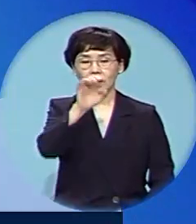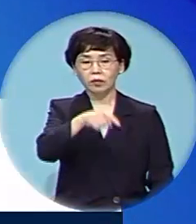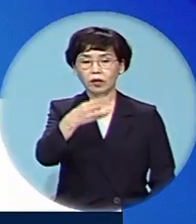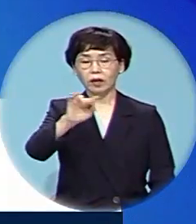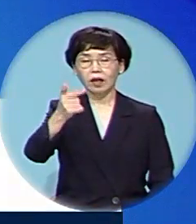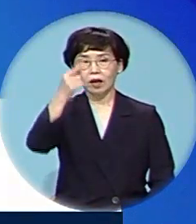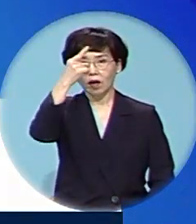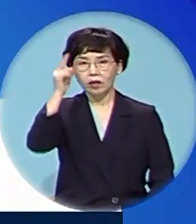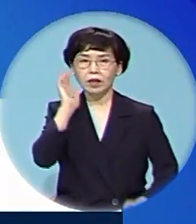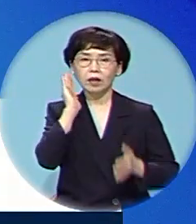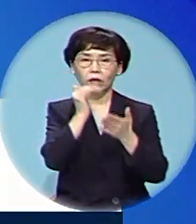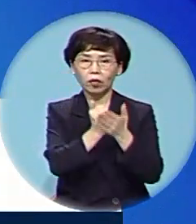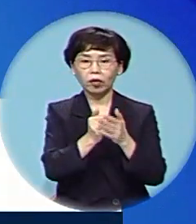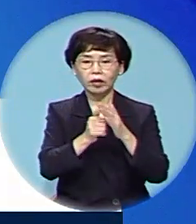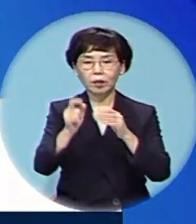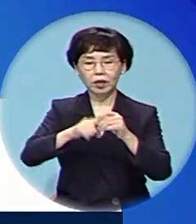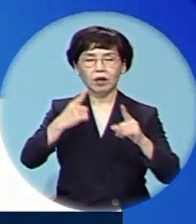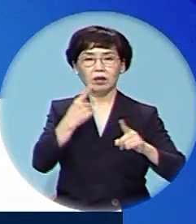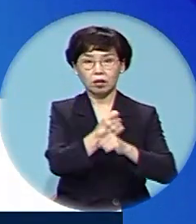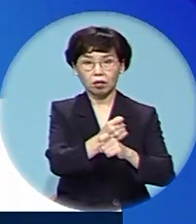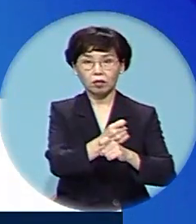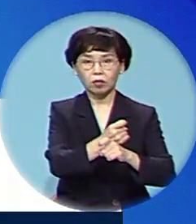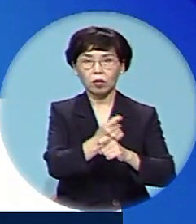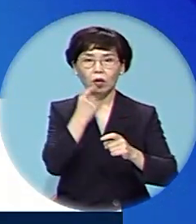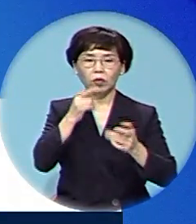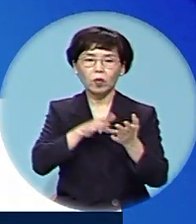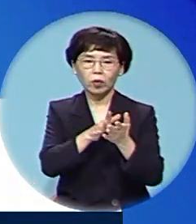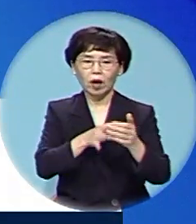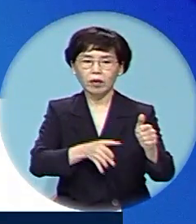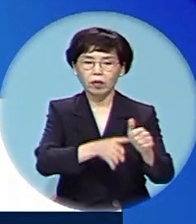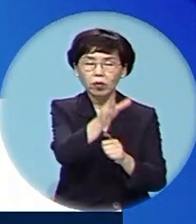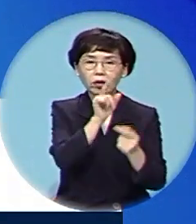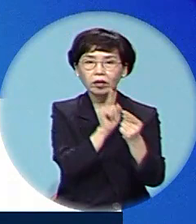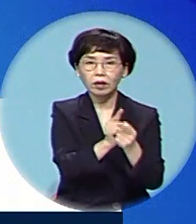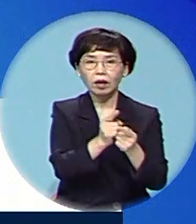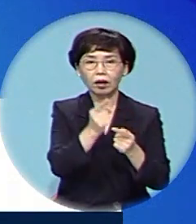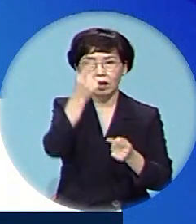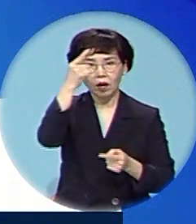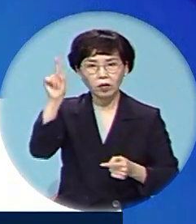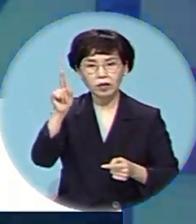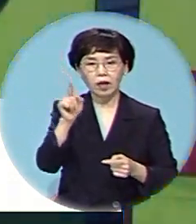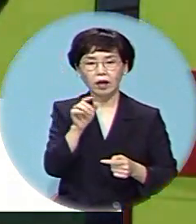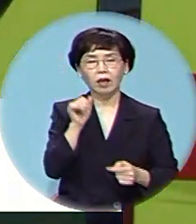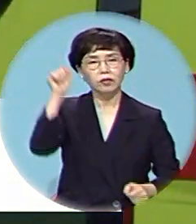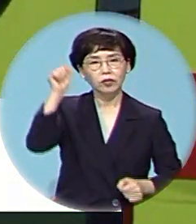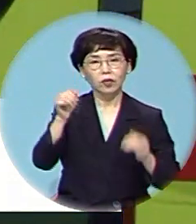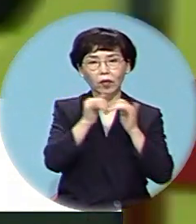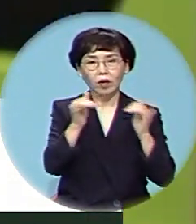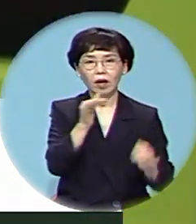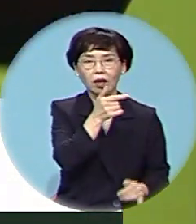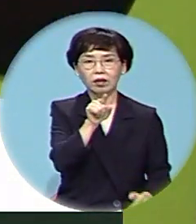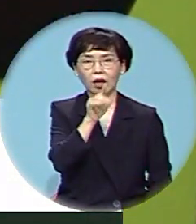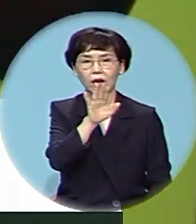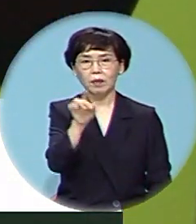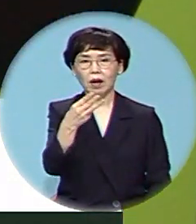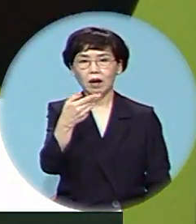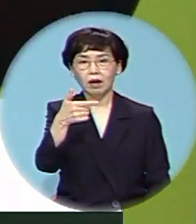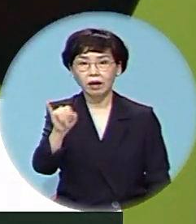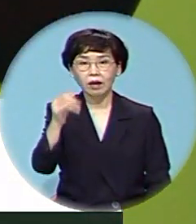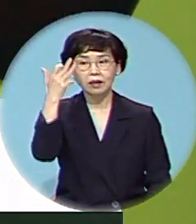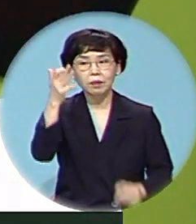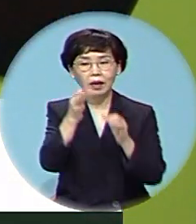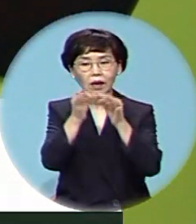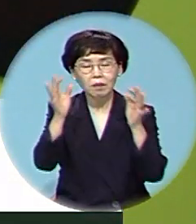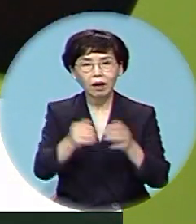푸틴 러시아 대통령의 대표적인 정적으로 독살 공격을 당한 러시아의 야권 운동가 알렉사이 나발리가 18일 만에